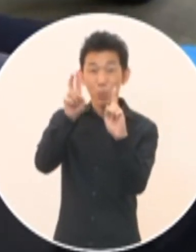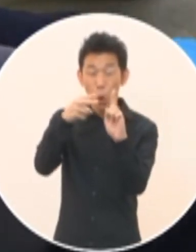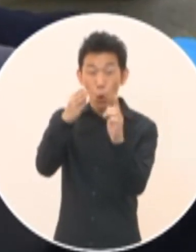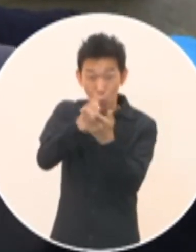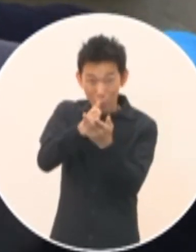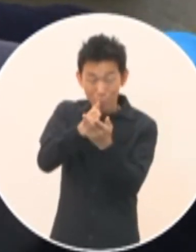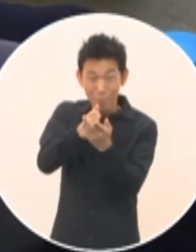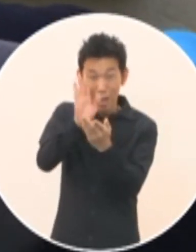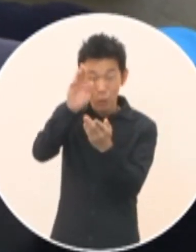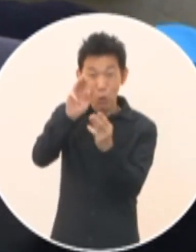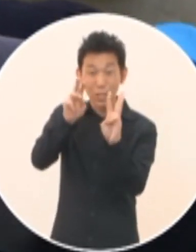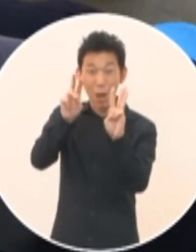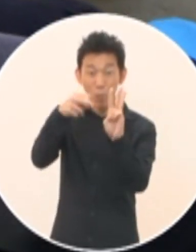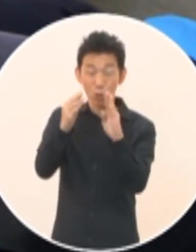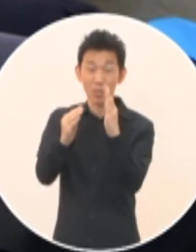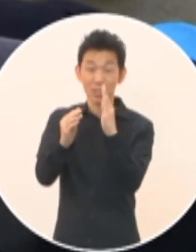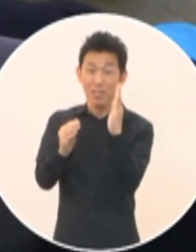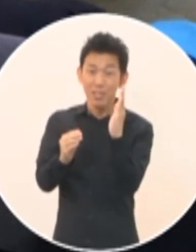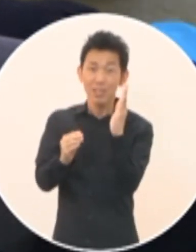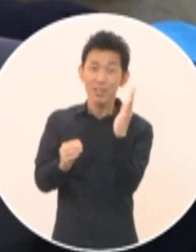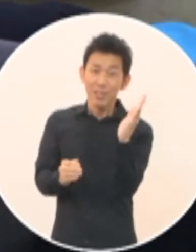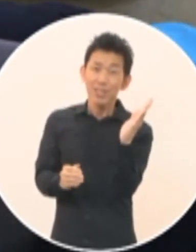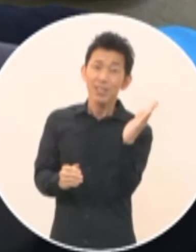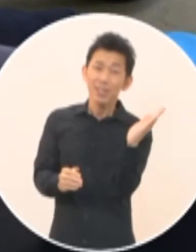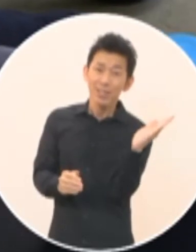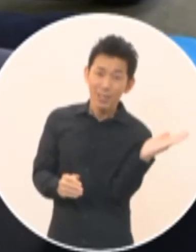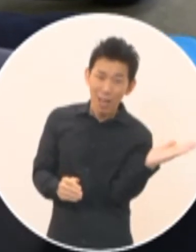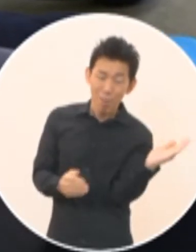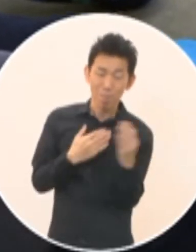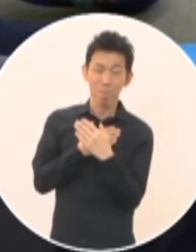い、1、2、はい、完全に下ろさない、はい、